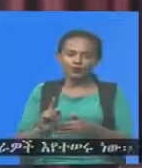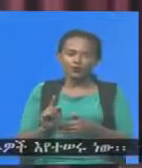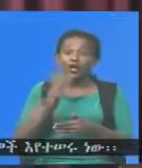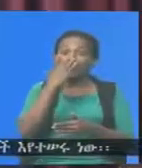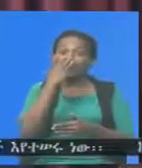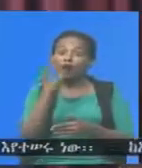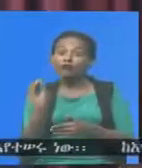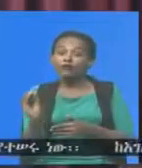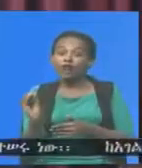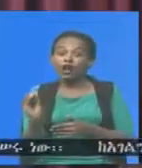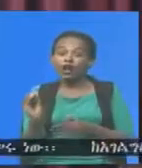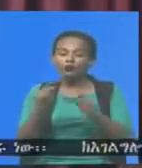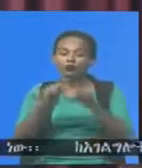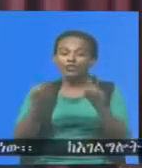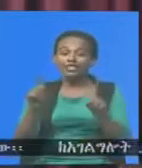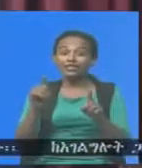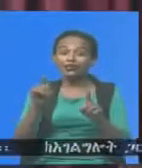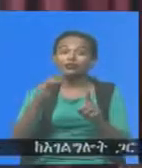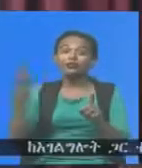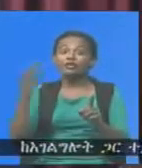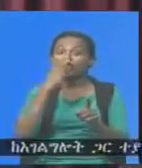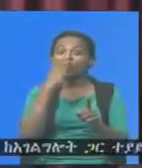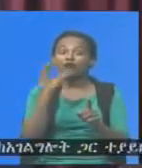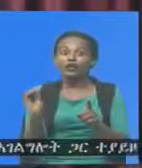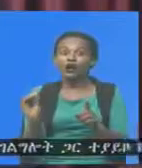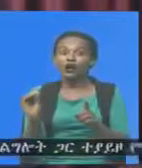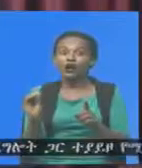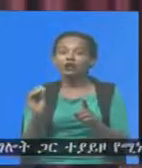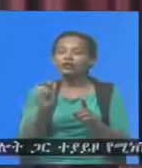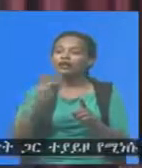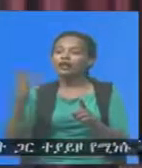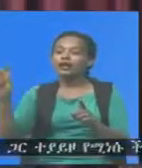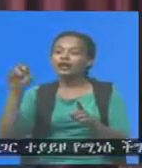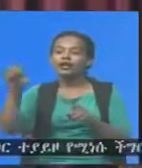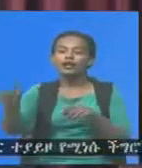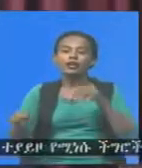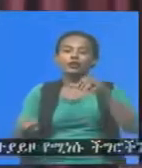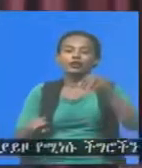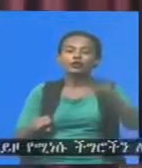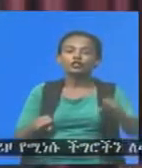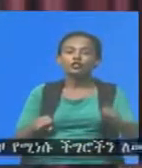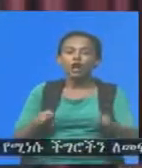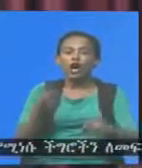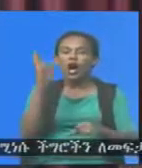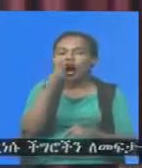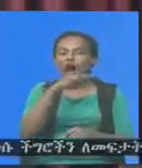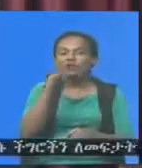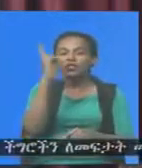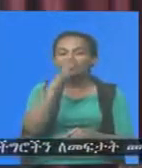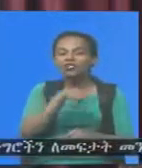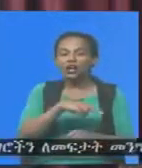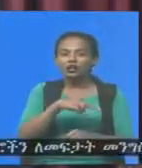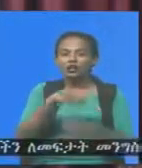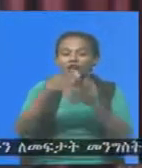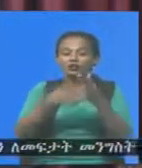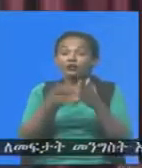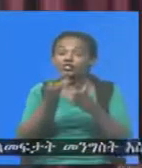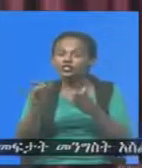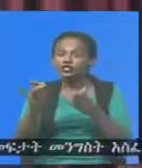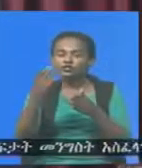በአፍሪካ በተለይም በምስራቅ አፍሪካ የቀኝ ገዢዎች አርቲፊሻል ድንበር እንጂ ድንበር የለም።